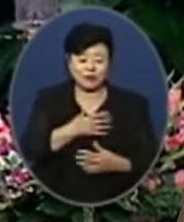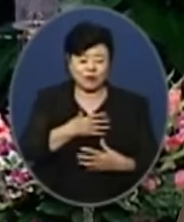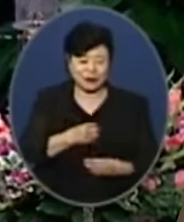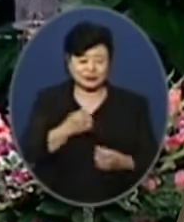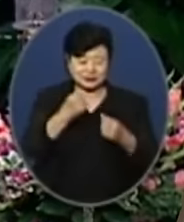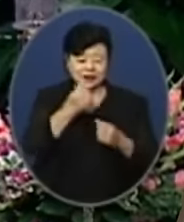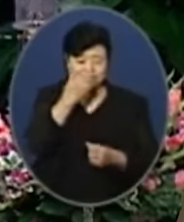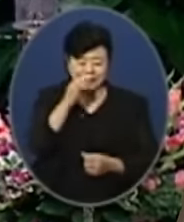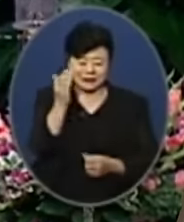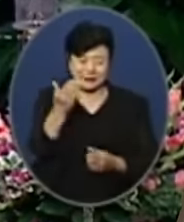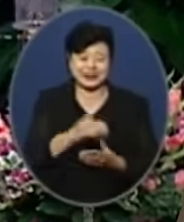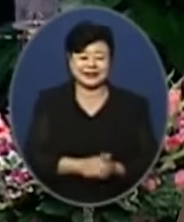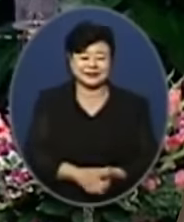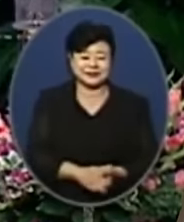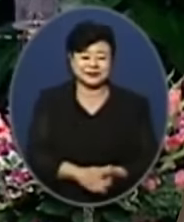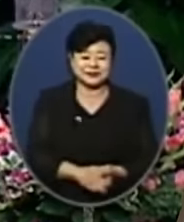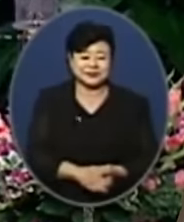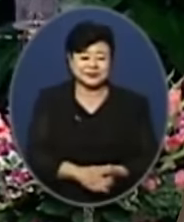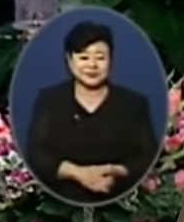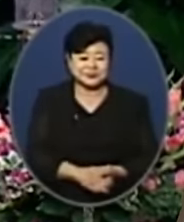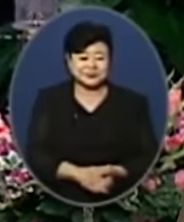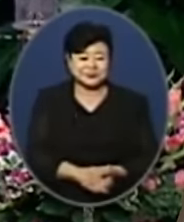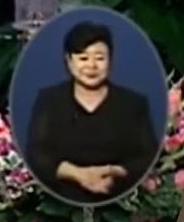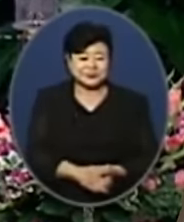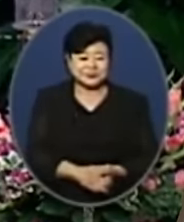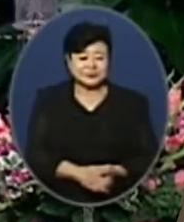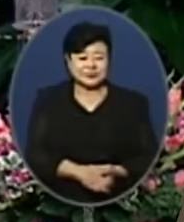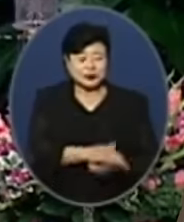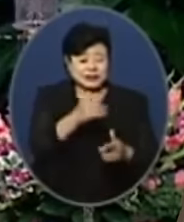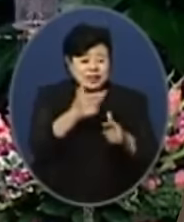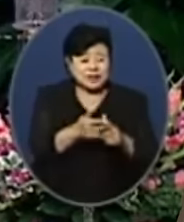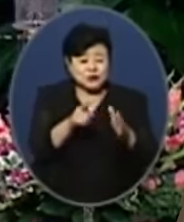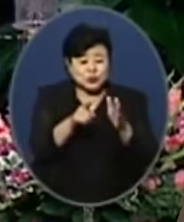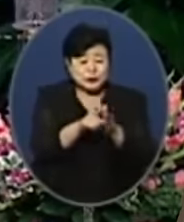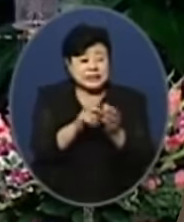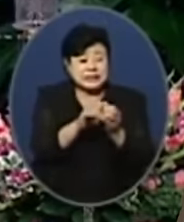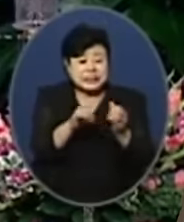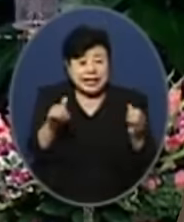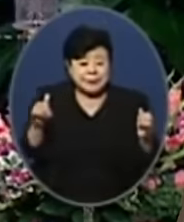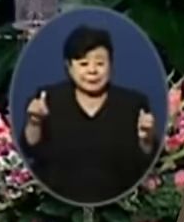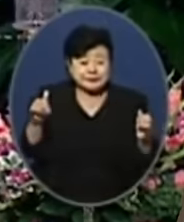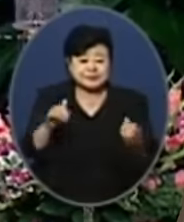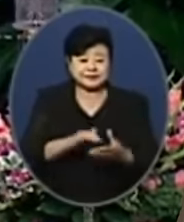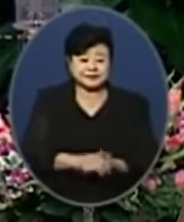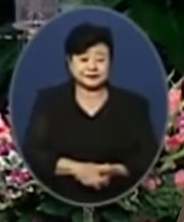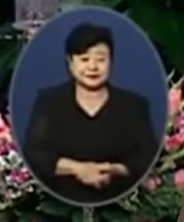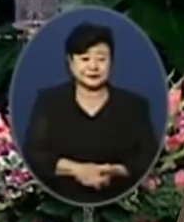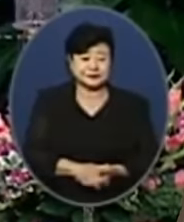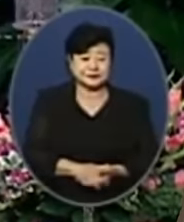안정된 삶을 살아갈 수가 있는 것입니다. 우리 예수 믿는 사람은